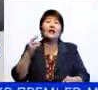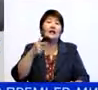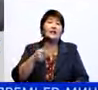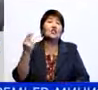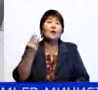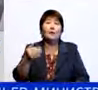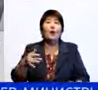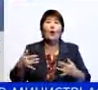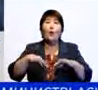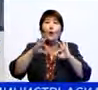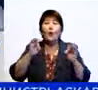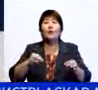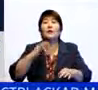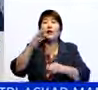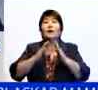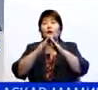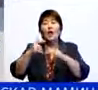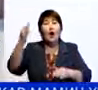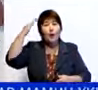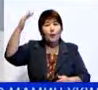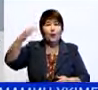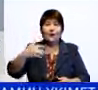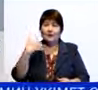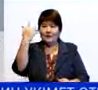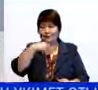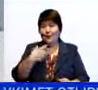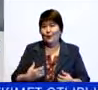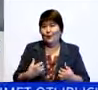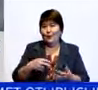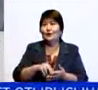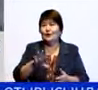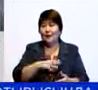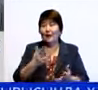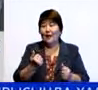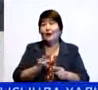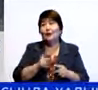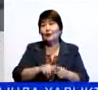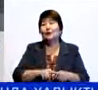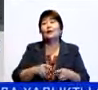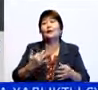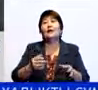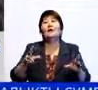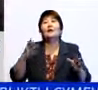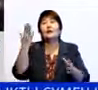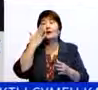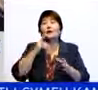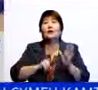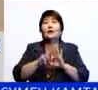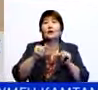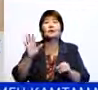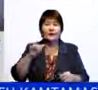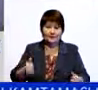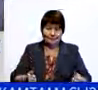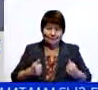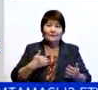Өнер майталмандары ғарышқа сапардың алдында бойларын қорқыныш пен күдік басқанын жасырмады. Десе де туындының сәтті шығуы үшін барын салуға